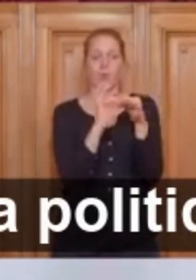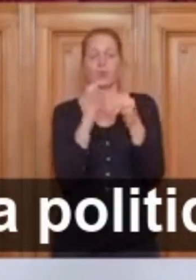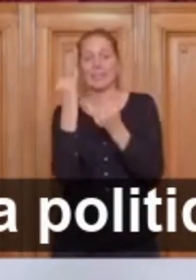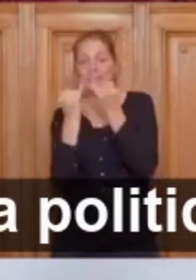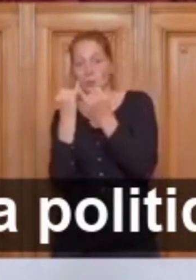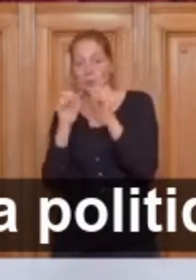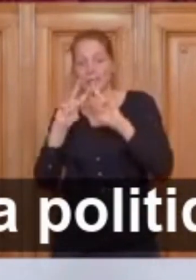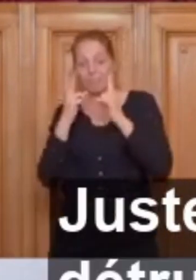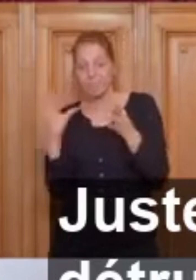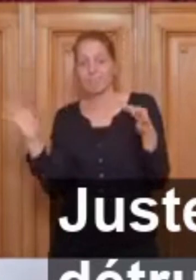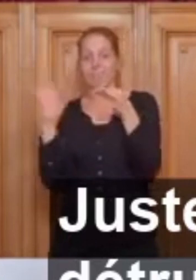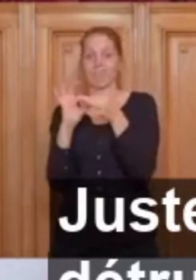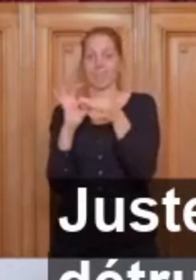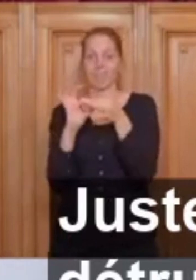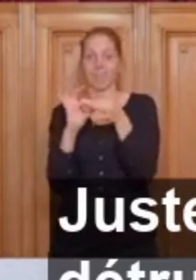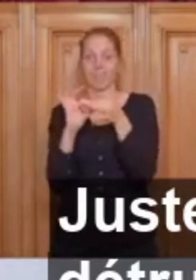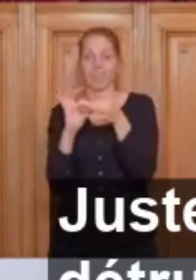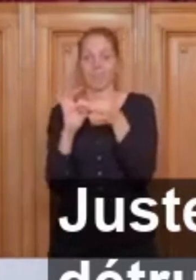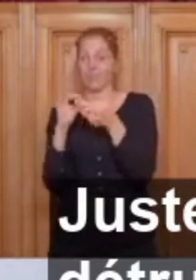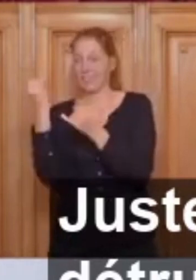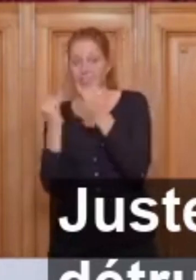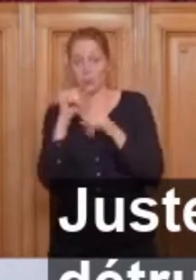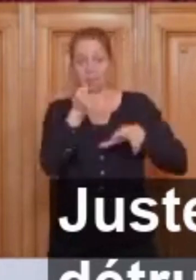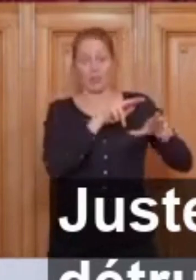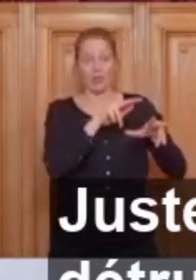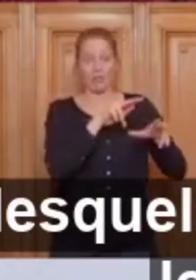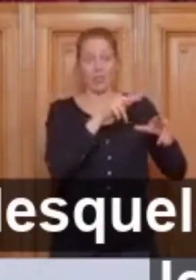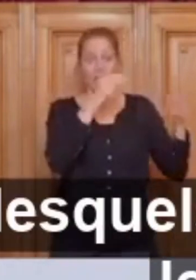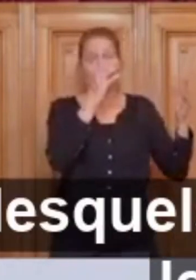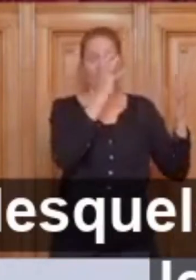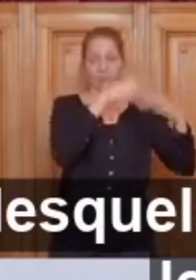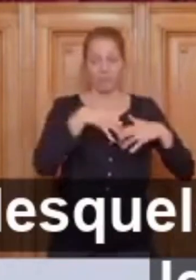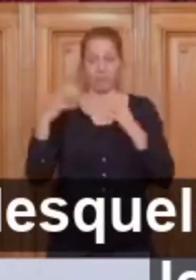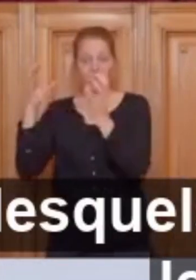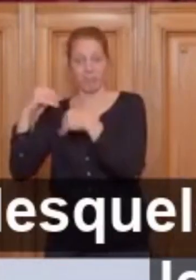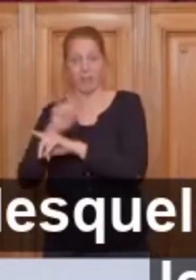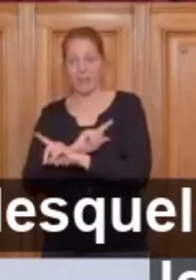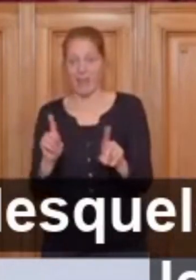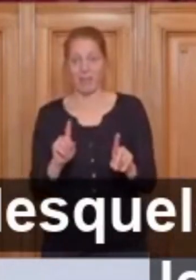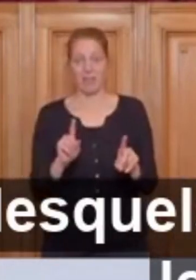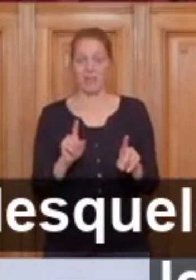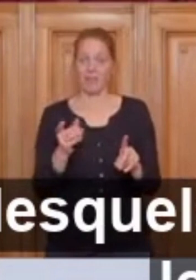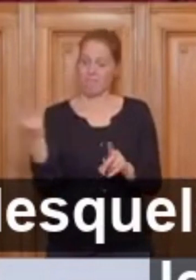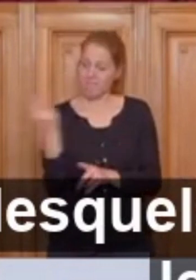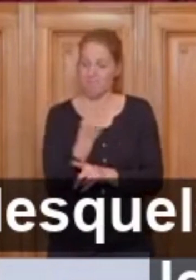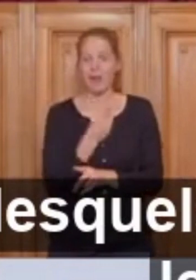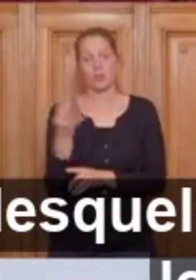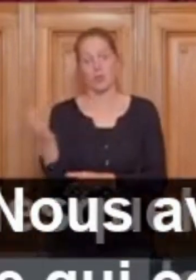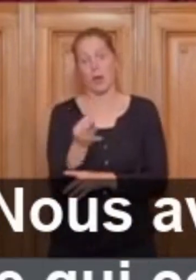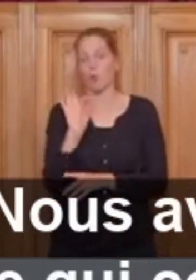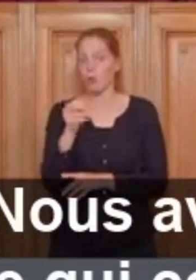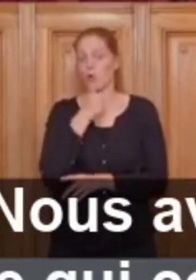Industrie, für das wir eben die Sektoren nicht futti machen, von den Zukunft von den jungen Leuten von mir aufhängt. Wir